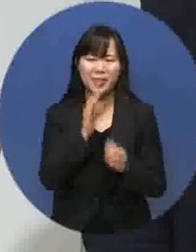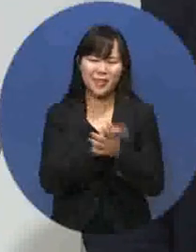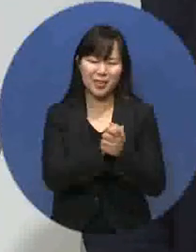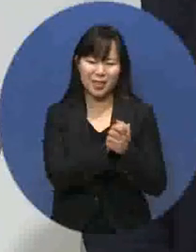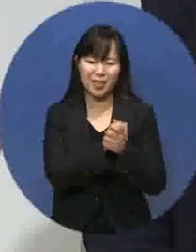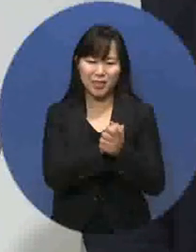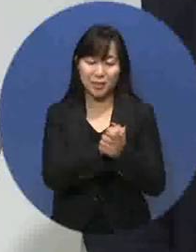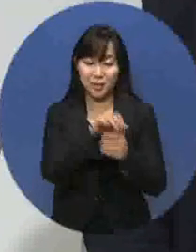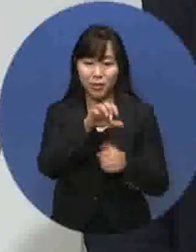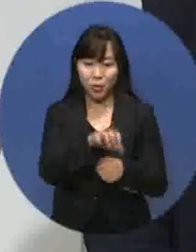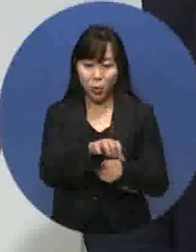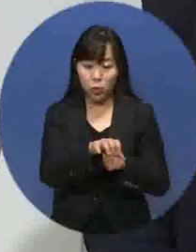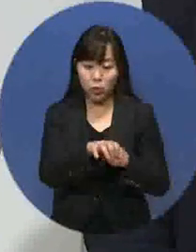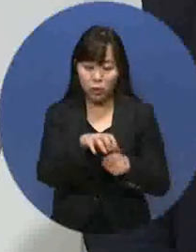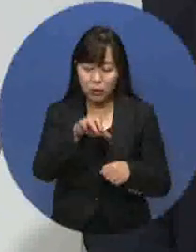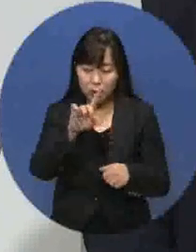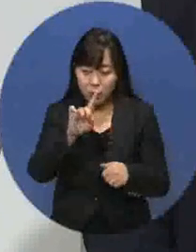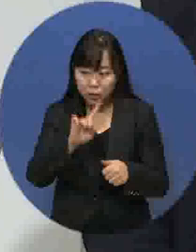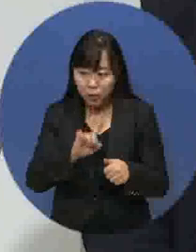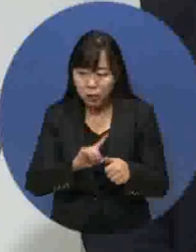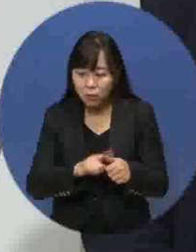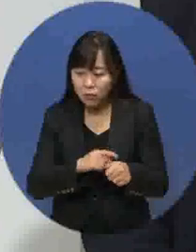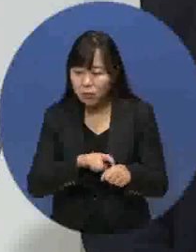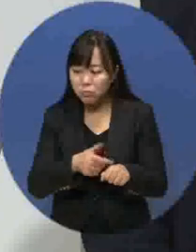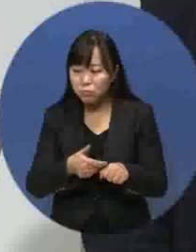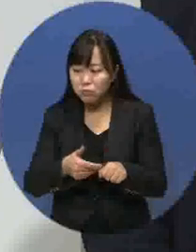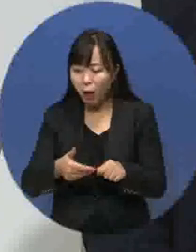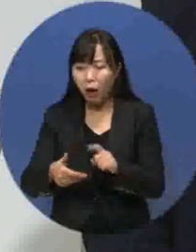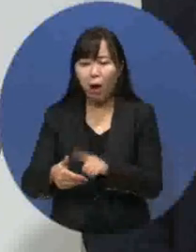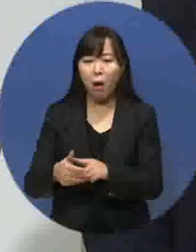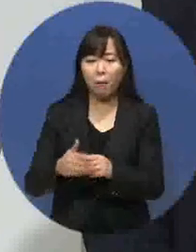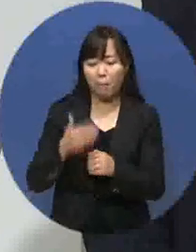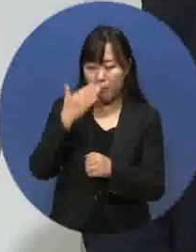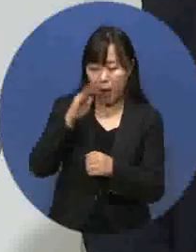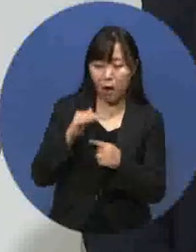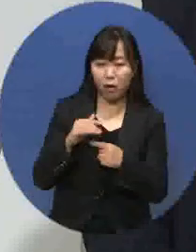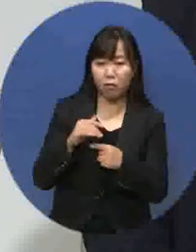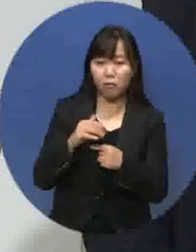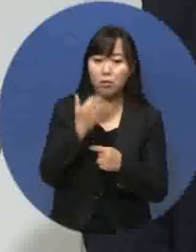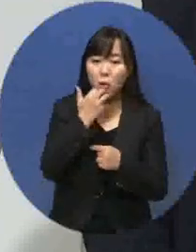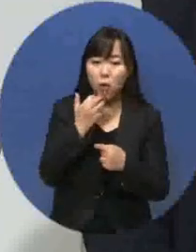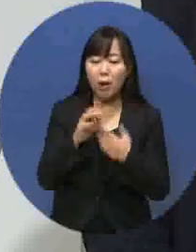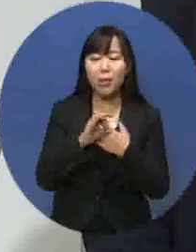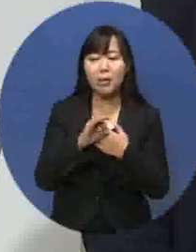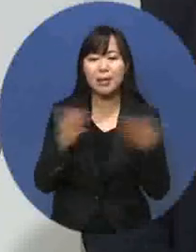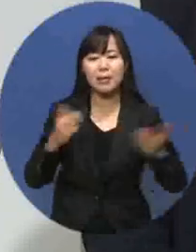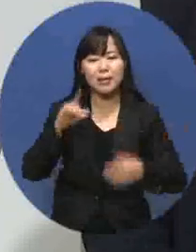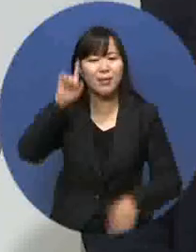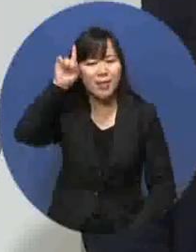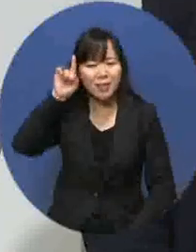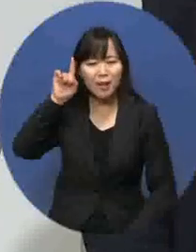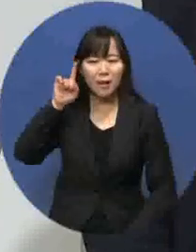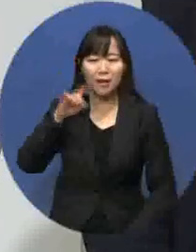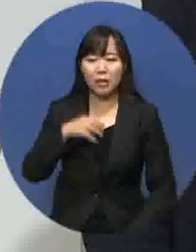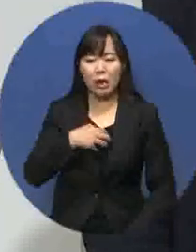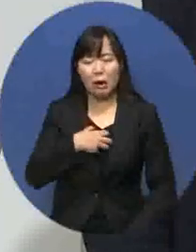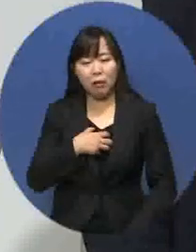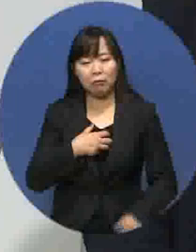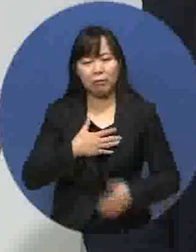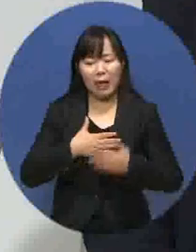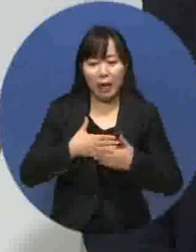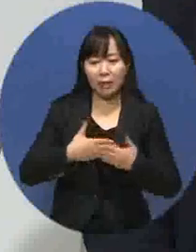친근한 곳이었는데 낯설어지고 그렇지. 일 때문에 오게 되니까 서울 하면 일, 스트레스,